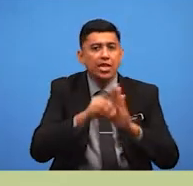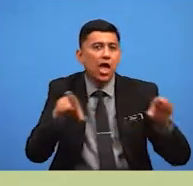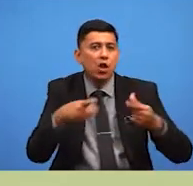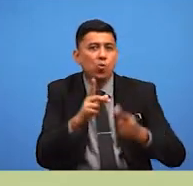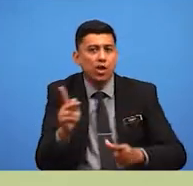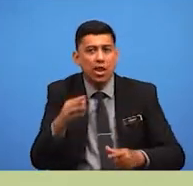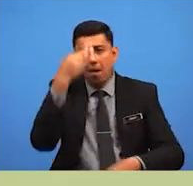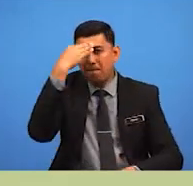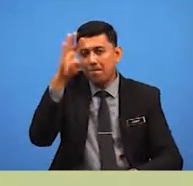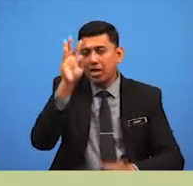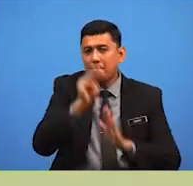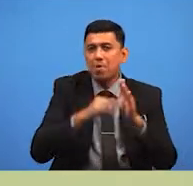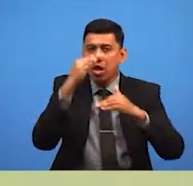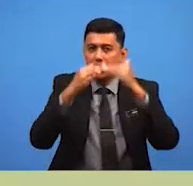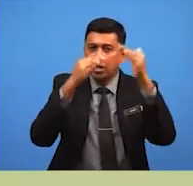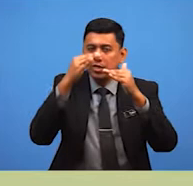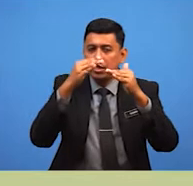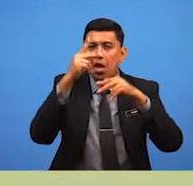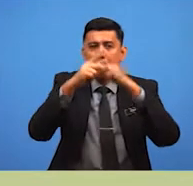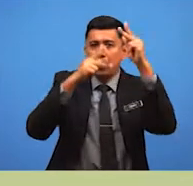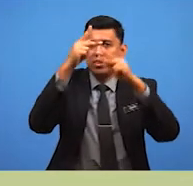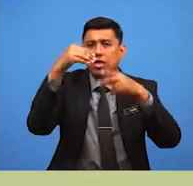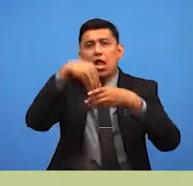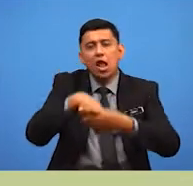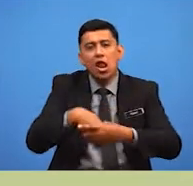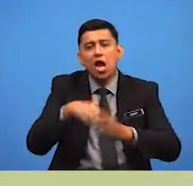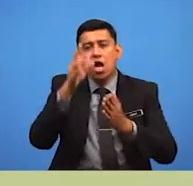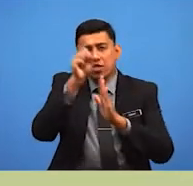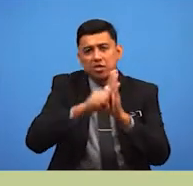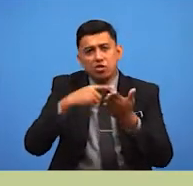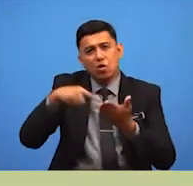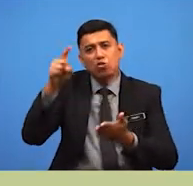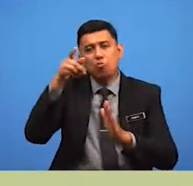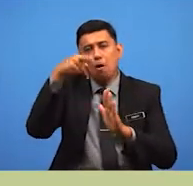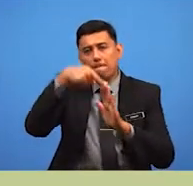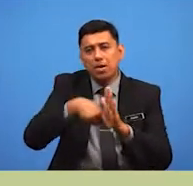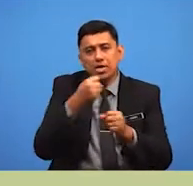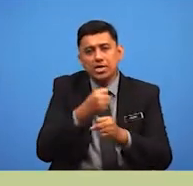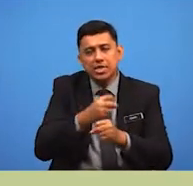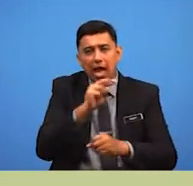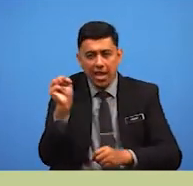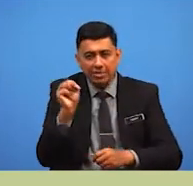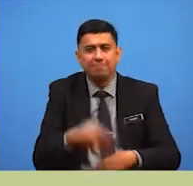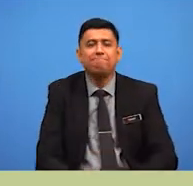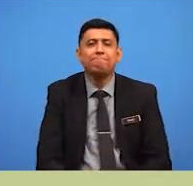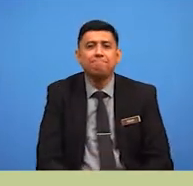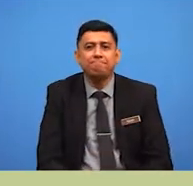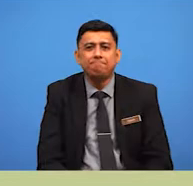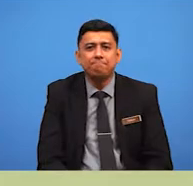dilakukan bagi meningkatkan prestasi dalam sesuatu pekerjaan?